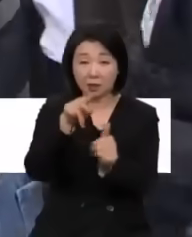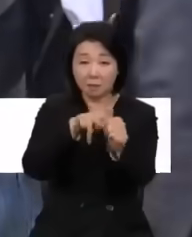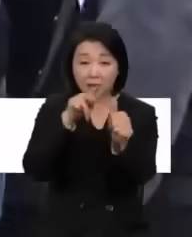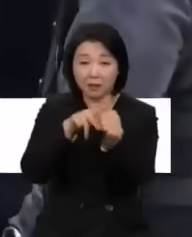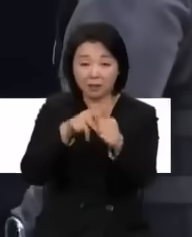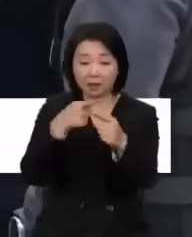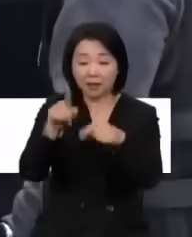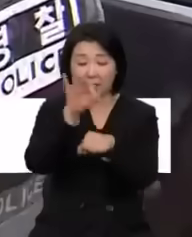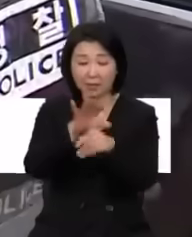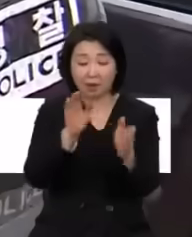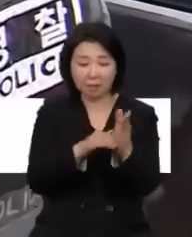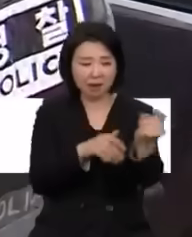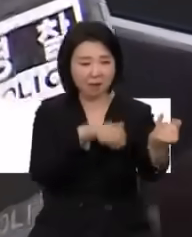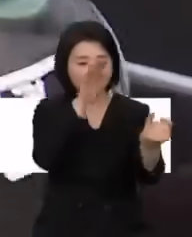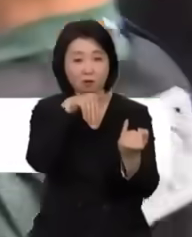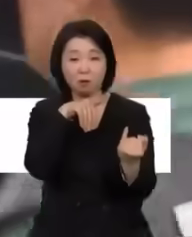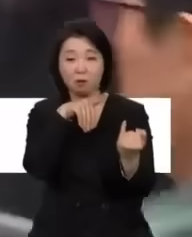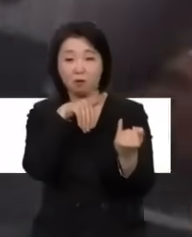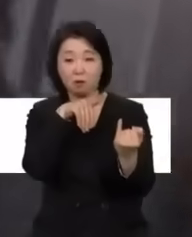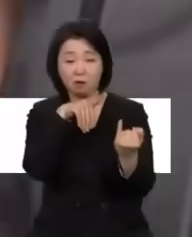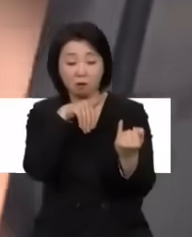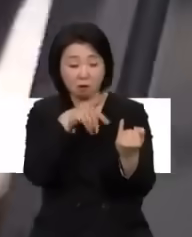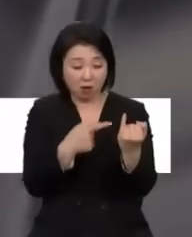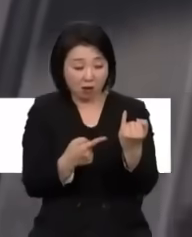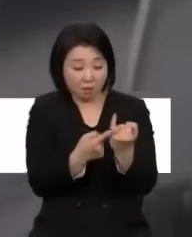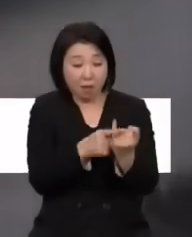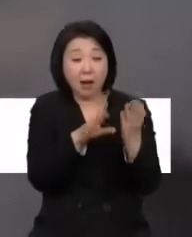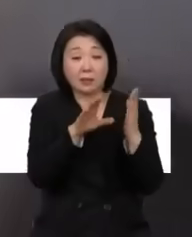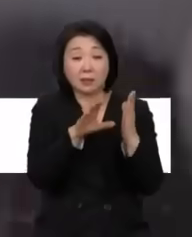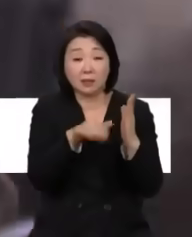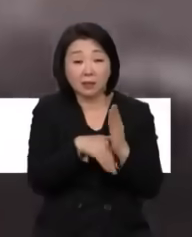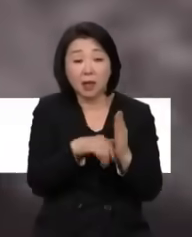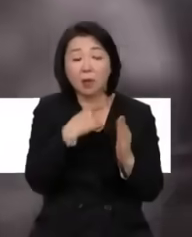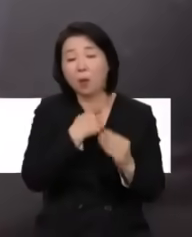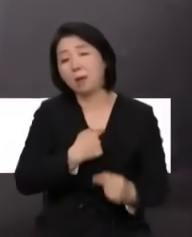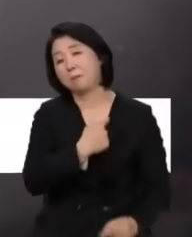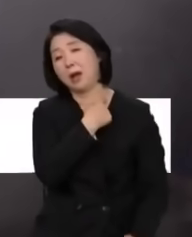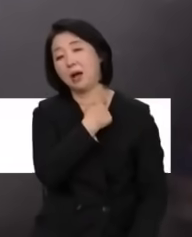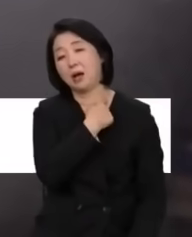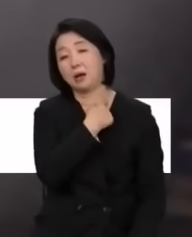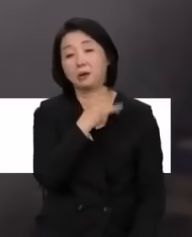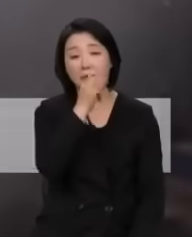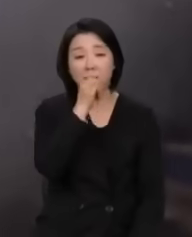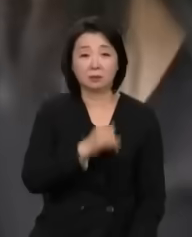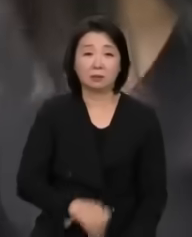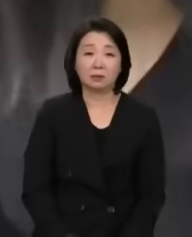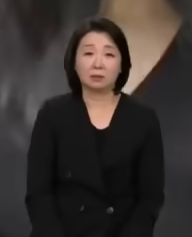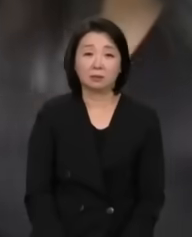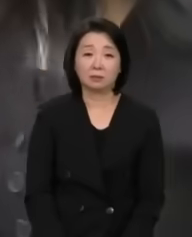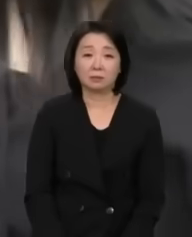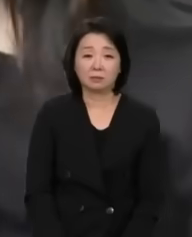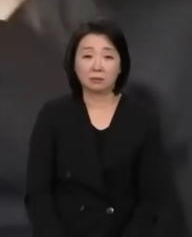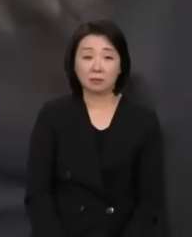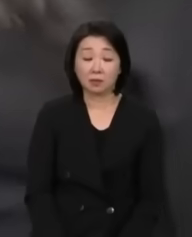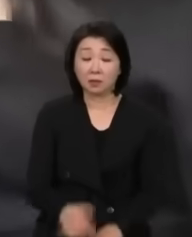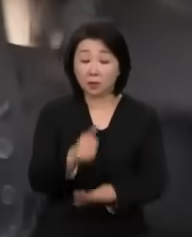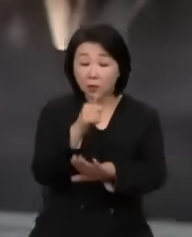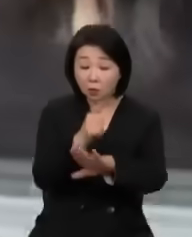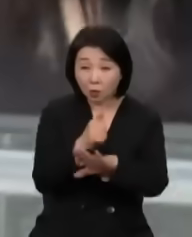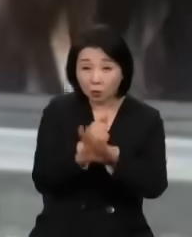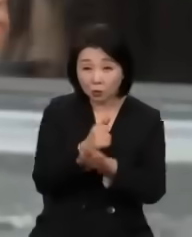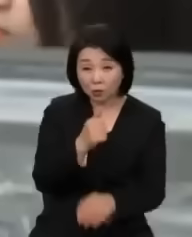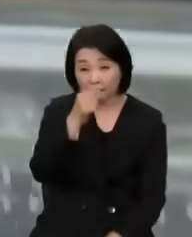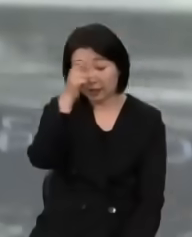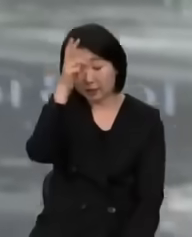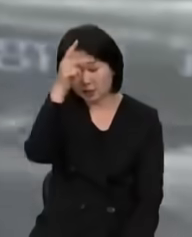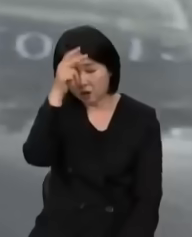뒤 피해자를 불러냈고 범행 당시에는 목 부위 경동맥을 찌른 것으로 조사됐습니다. 이 때문에 경찰은 계획